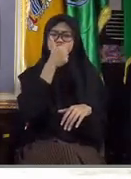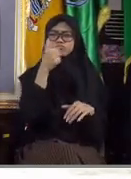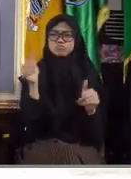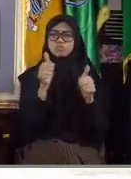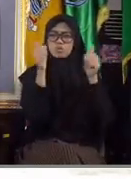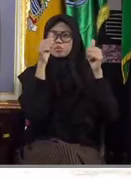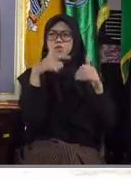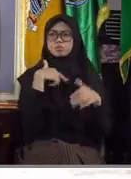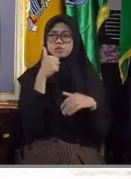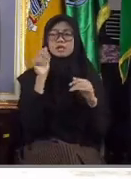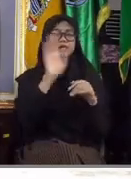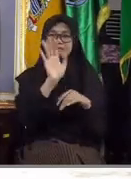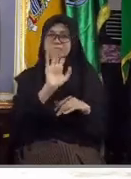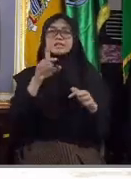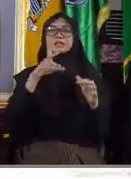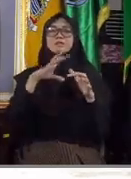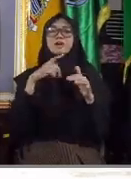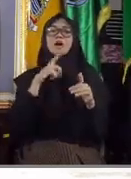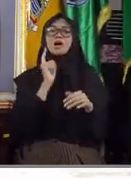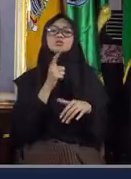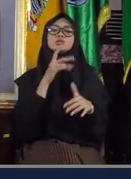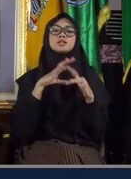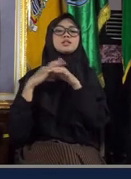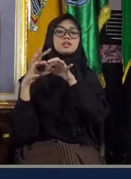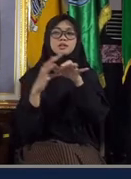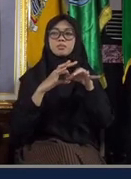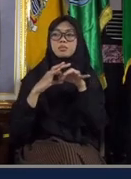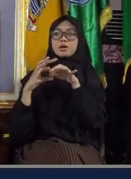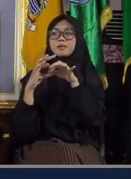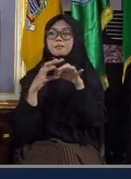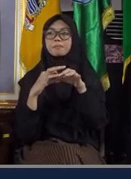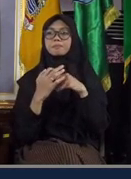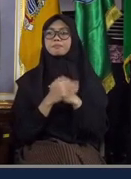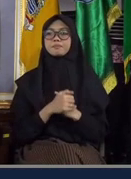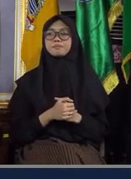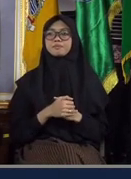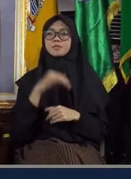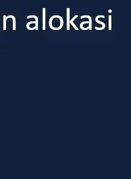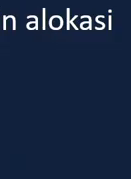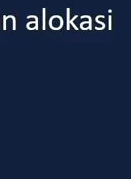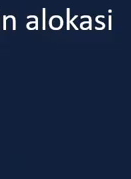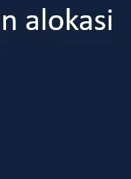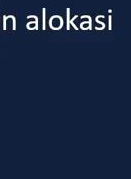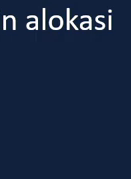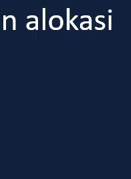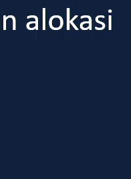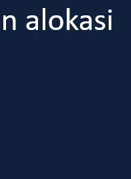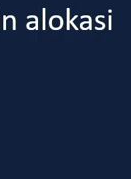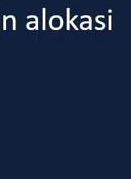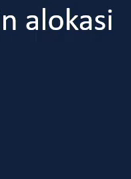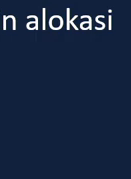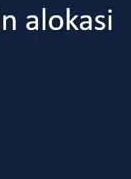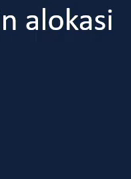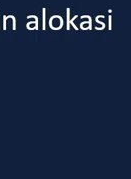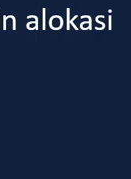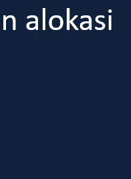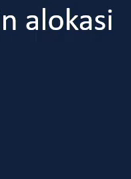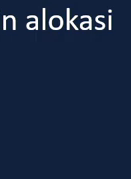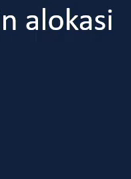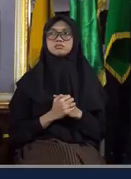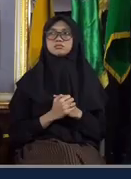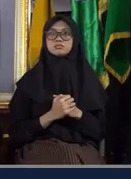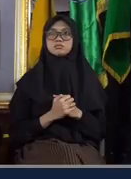tadi itu itu contoh saja yang paling bagus lanjut inovasi-inovasi ke Sebelumnya Mas